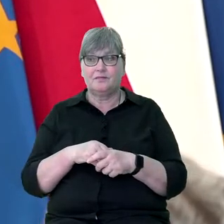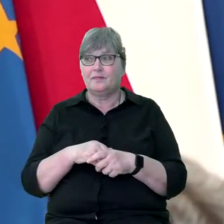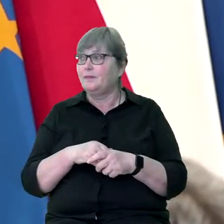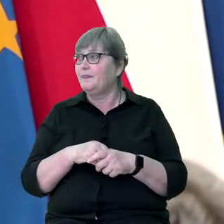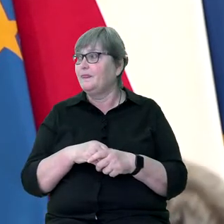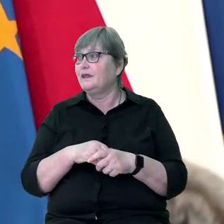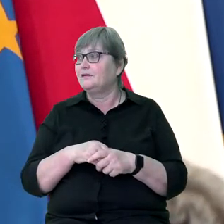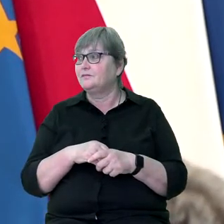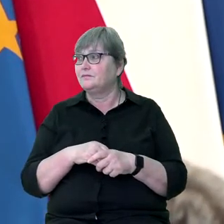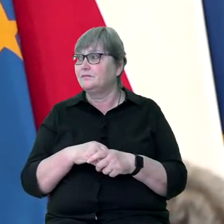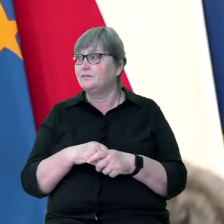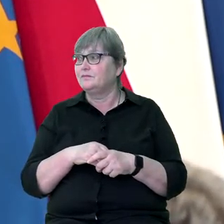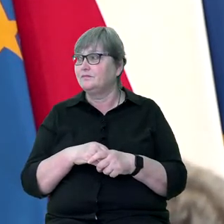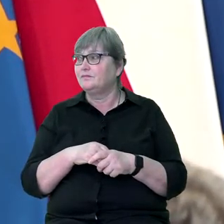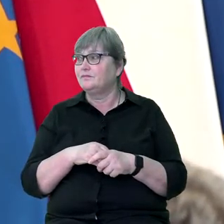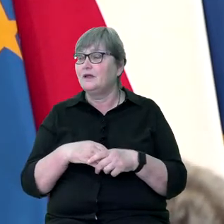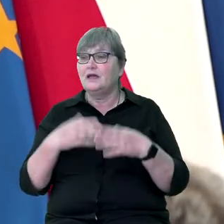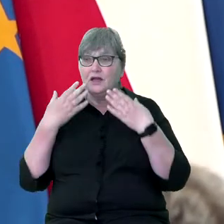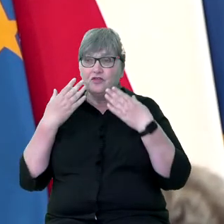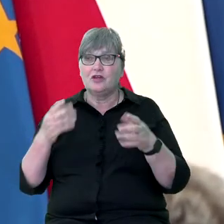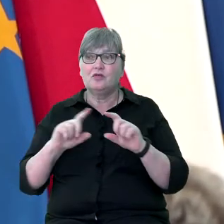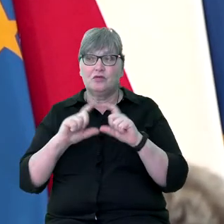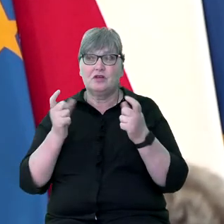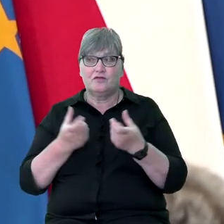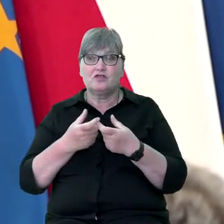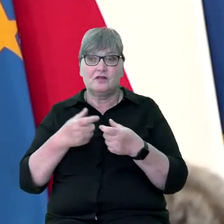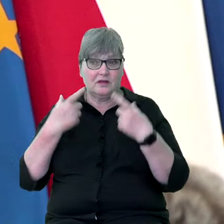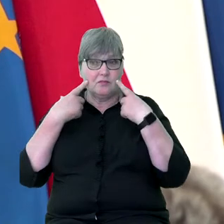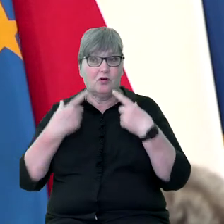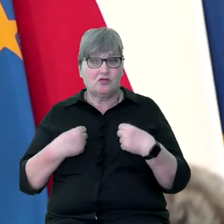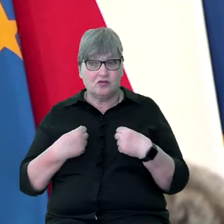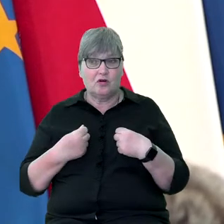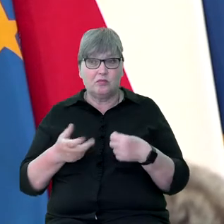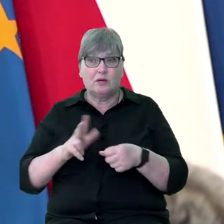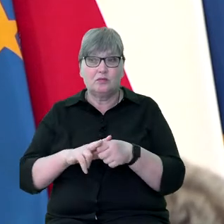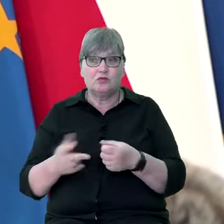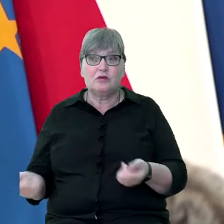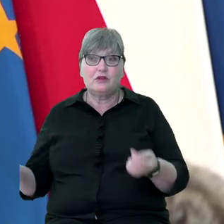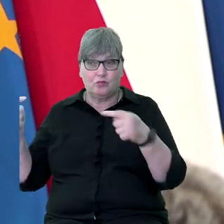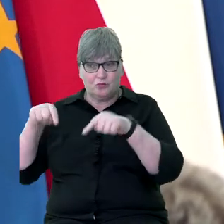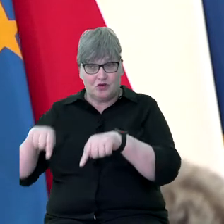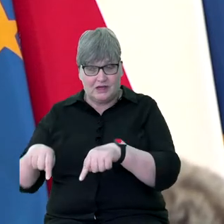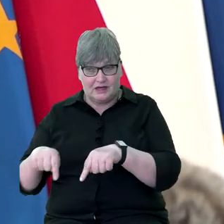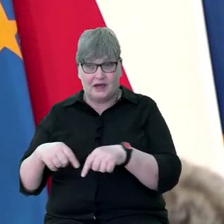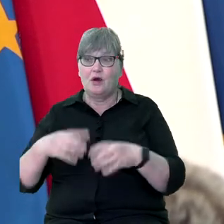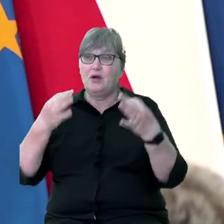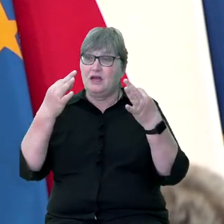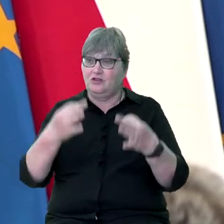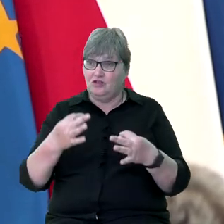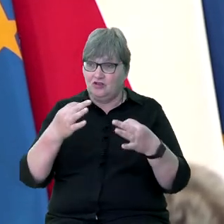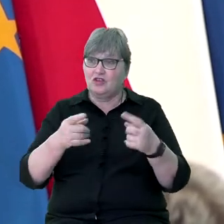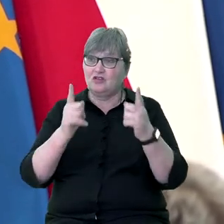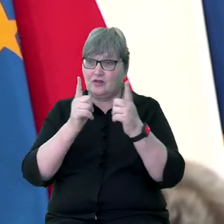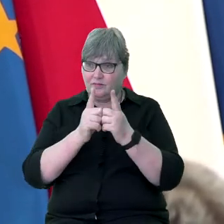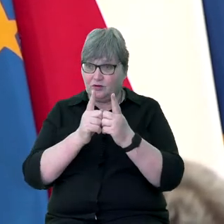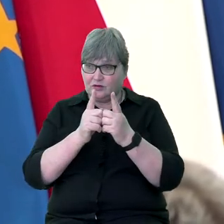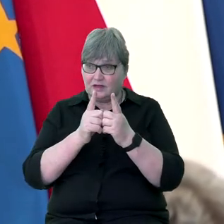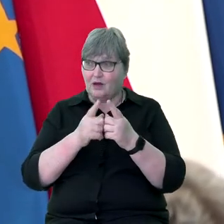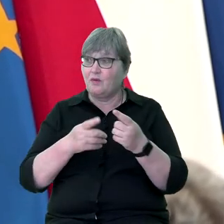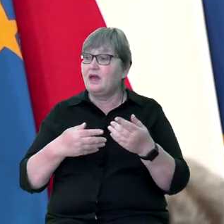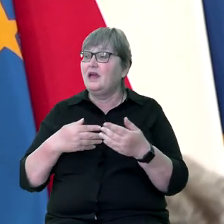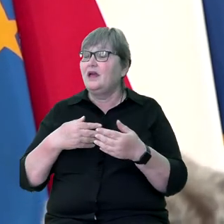serdecznie, ale dziękuję oczywiście wszystkim Państwu za to dzisiejsze spotkanie wyjątkowe. Gratuluję wszystkim,